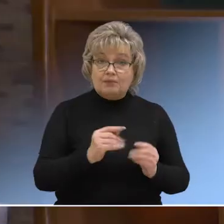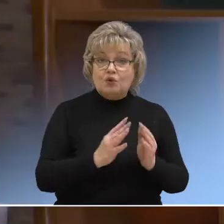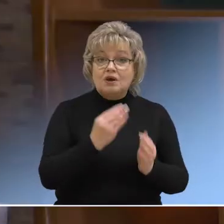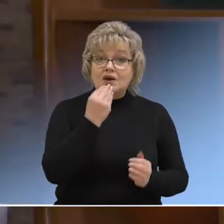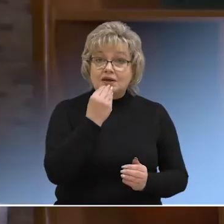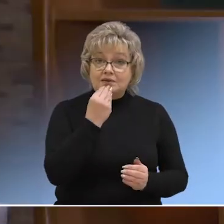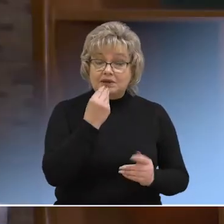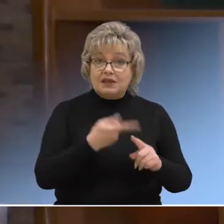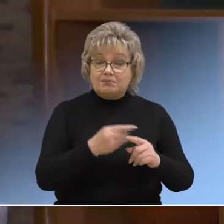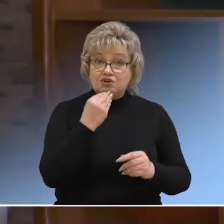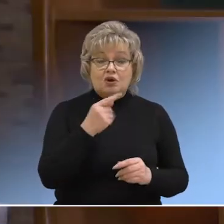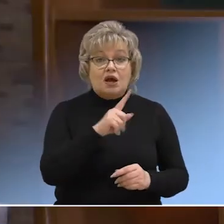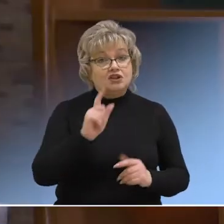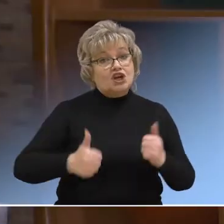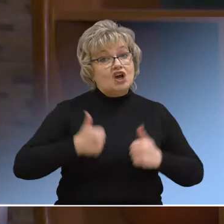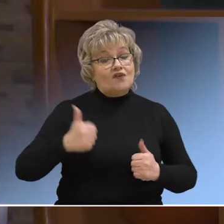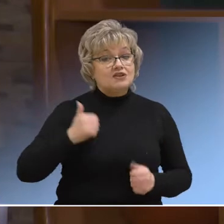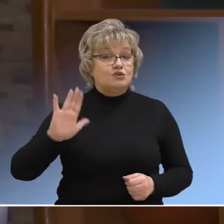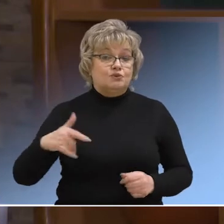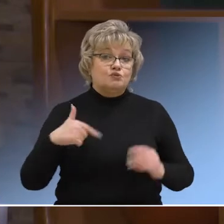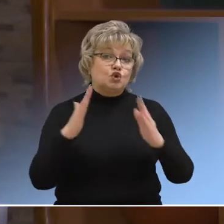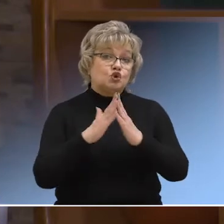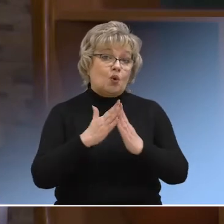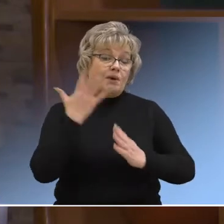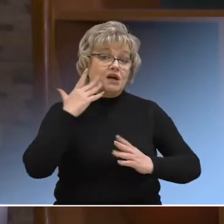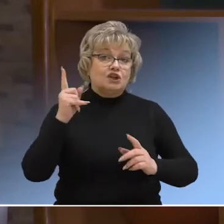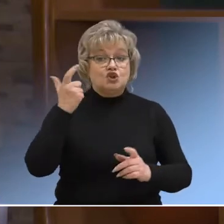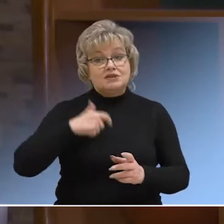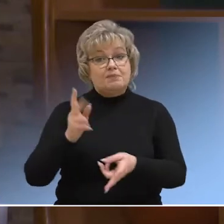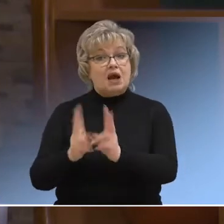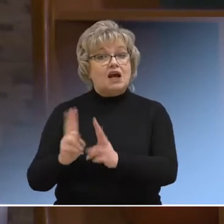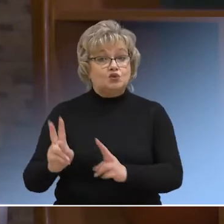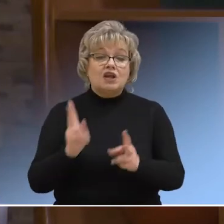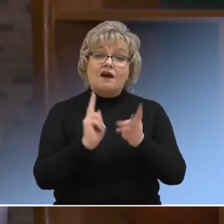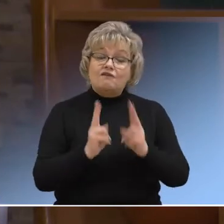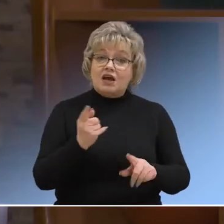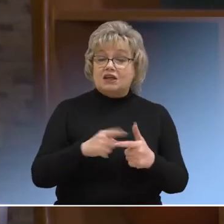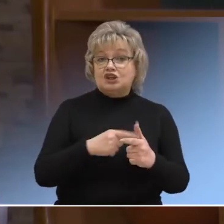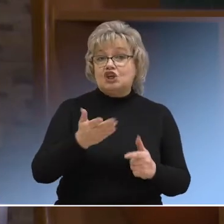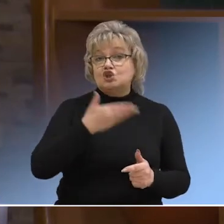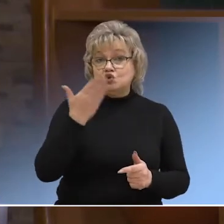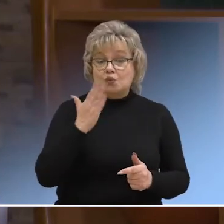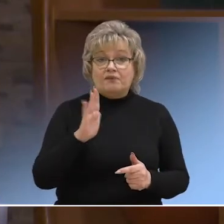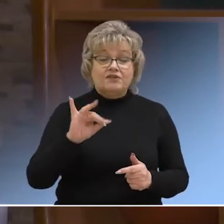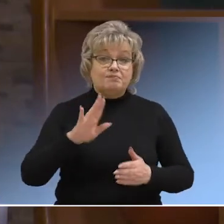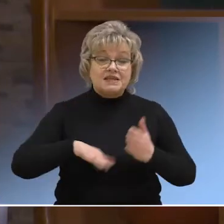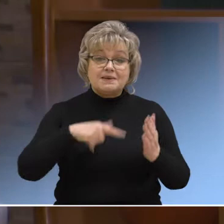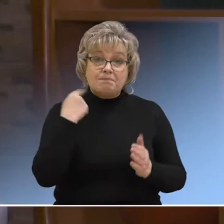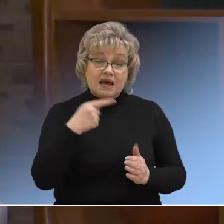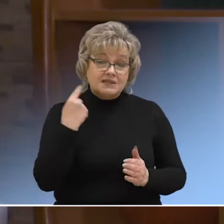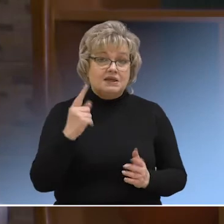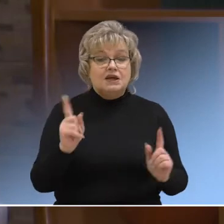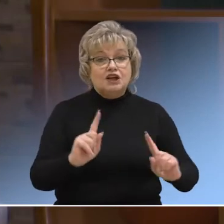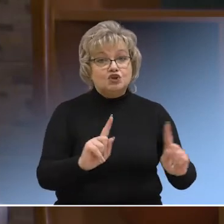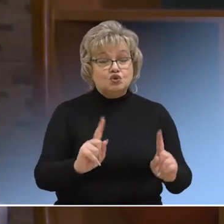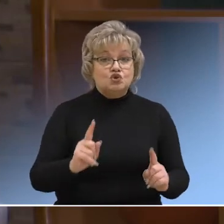Да, и более того, они даже хвастаются потом, что дома, когда они что-то себе готовят, варят или суп по-вегетариански без мяса, или еще